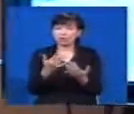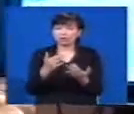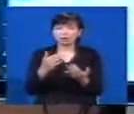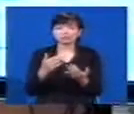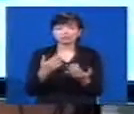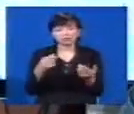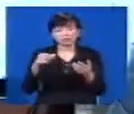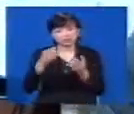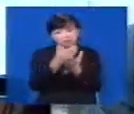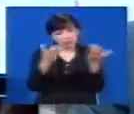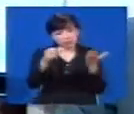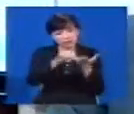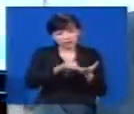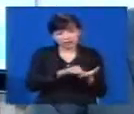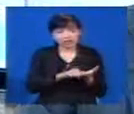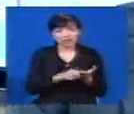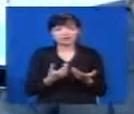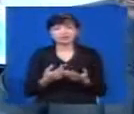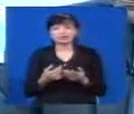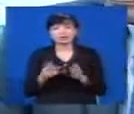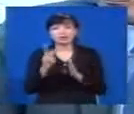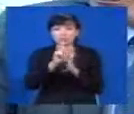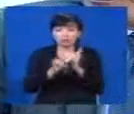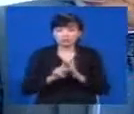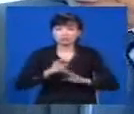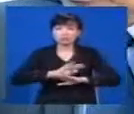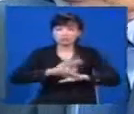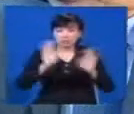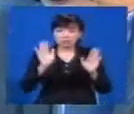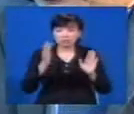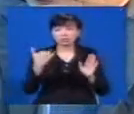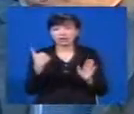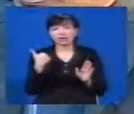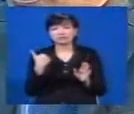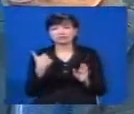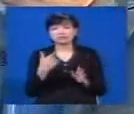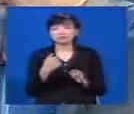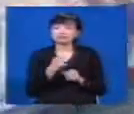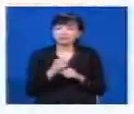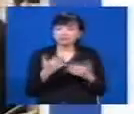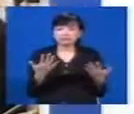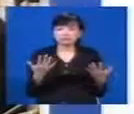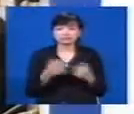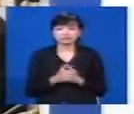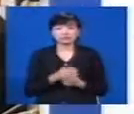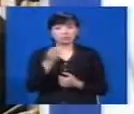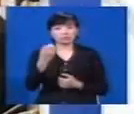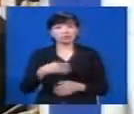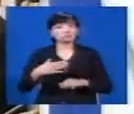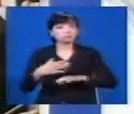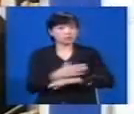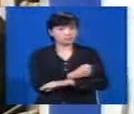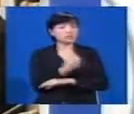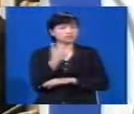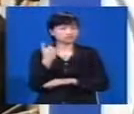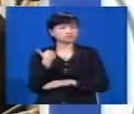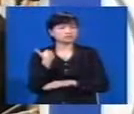องแก้รัฐธรรมนูญเรื่องของนิรโทษกรรมหรืออะไรอย่างนี้นะฮะอันนี้จะไม่ขัดแย้งกับ เรื่องการเมืองเนี่ยจะมีประเด็นที่อาจ